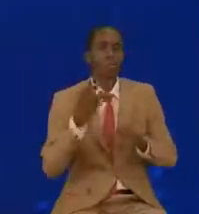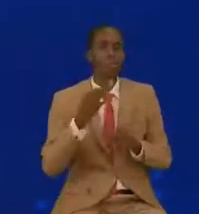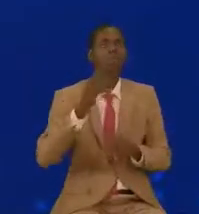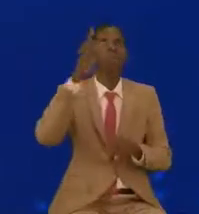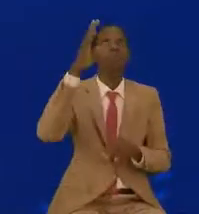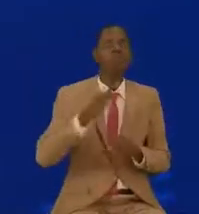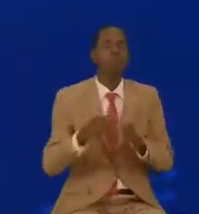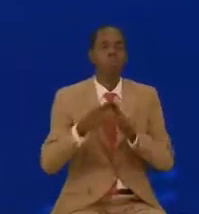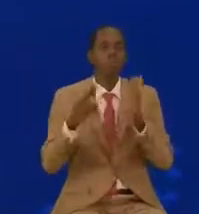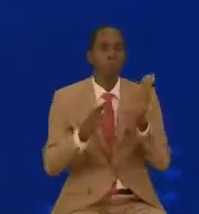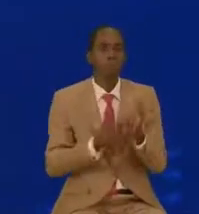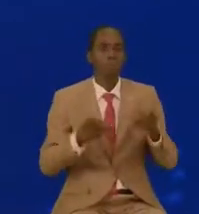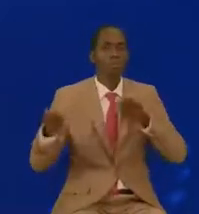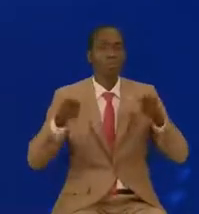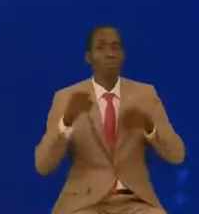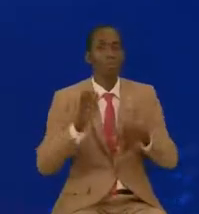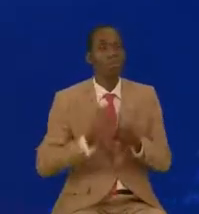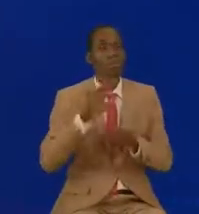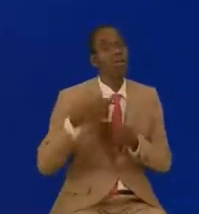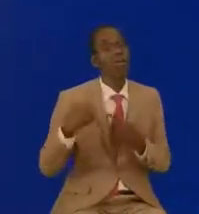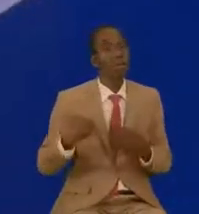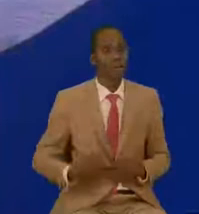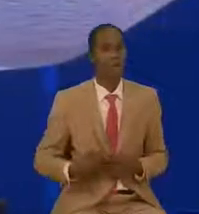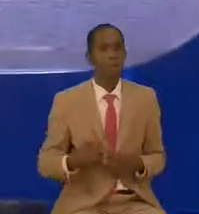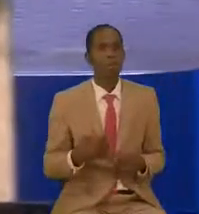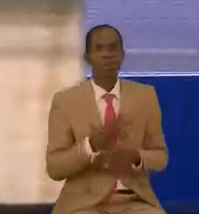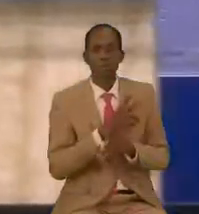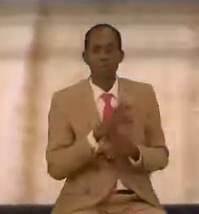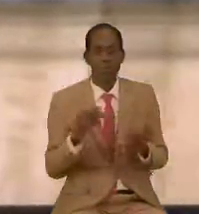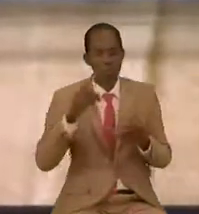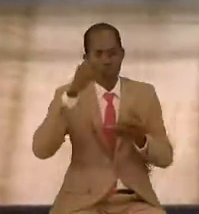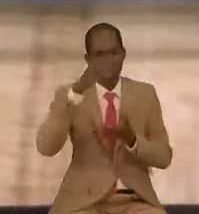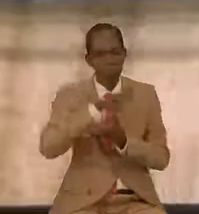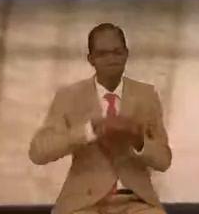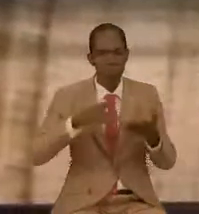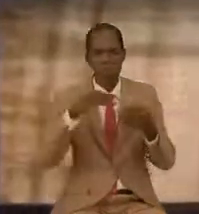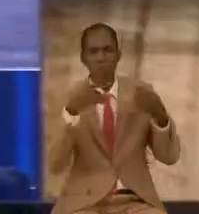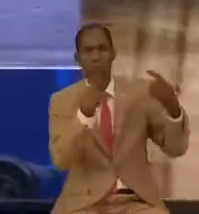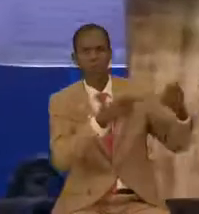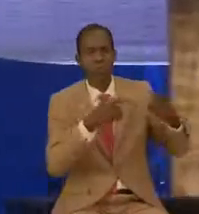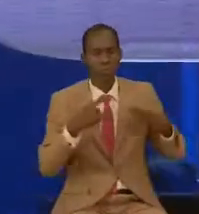de Dieu, à laquelle vous avez été appelés pour former un seul corps, règne dans